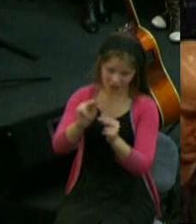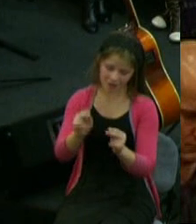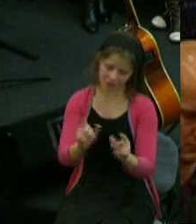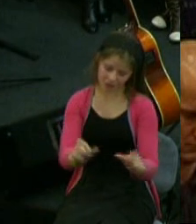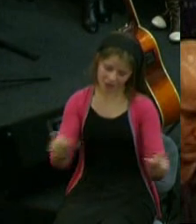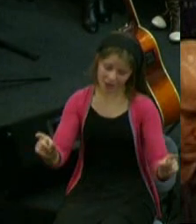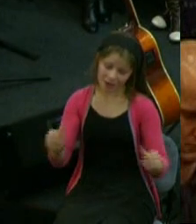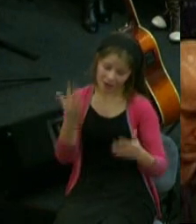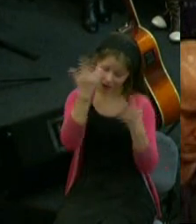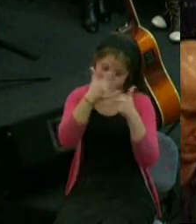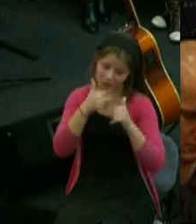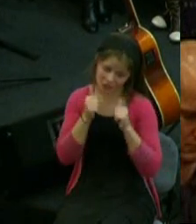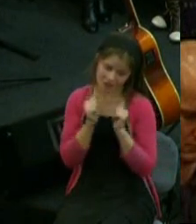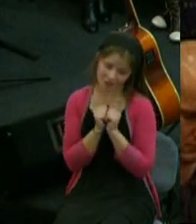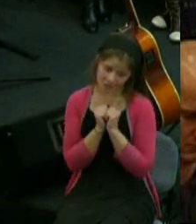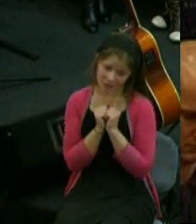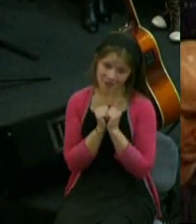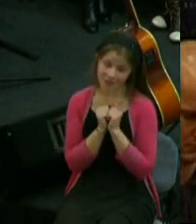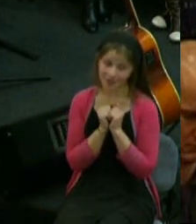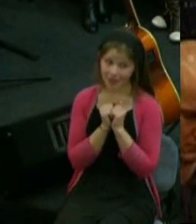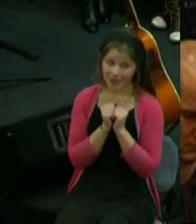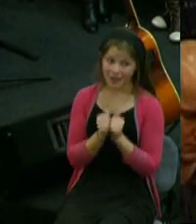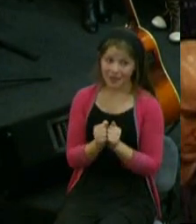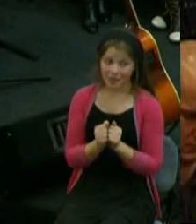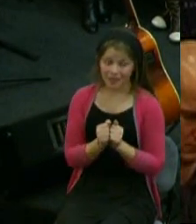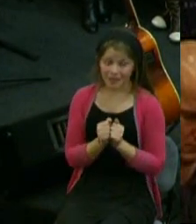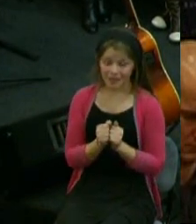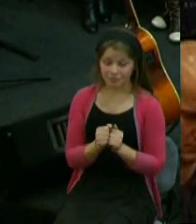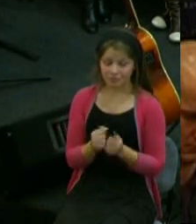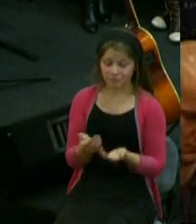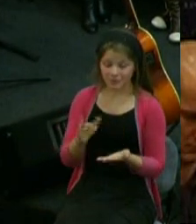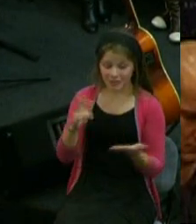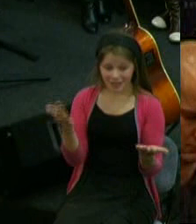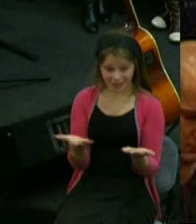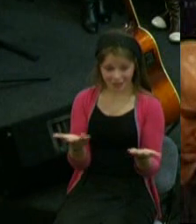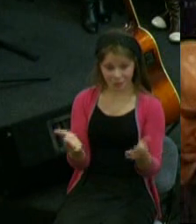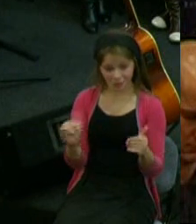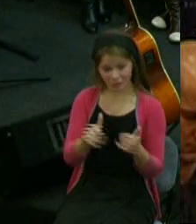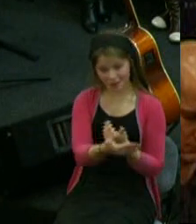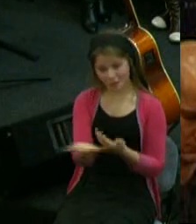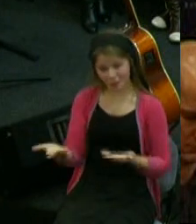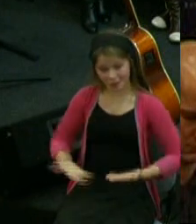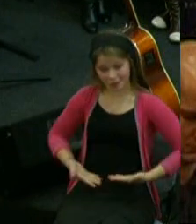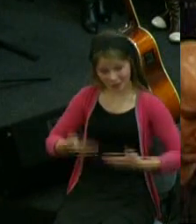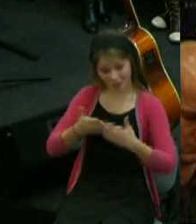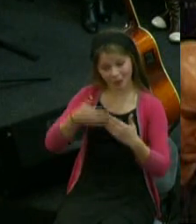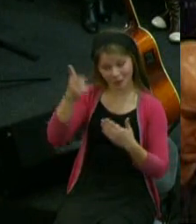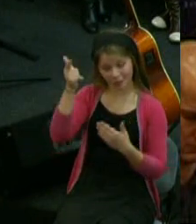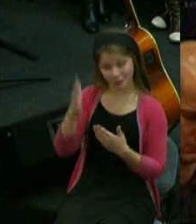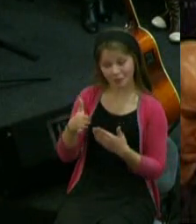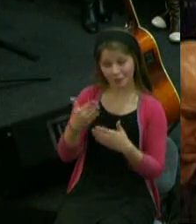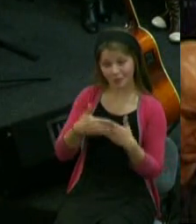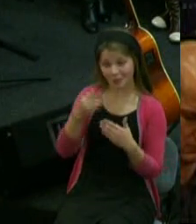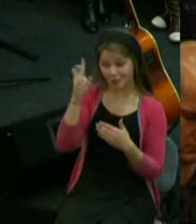людей, а ночами проводив в молитвах. Брати і сестри, як ось ця частинка в нашому житті, як вона є сьогодні перед Господом,